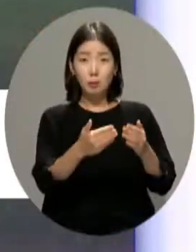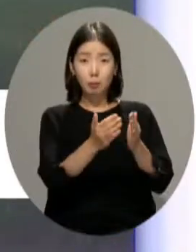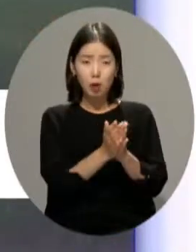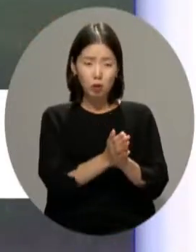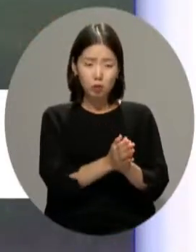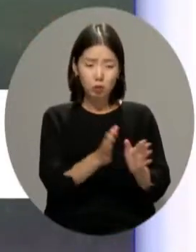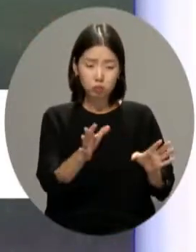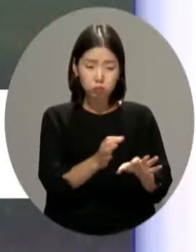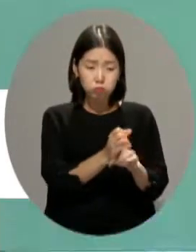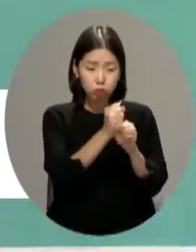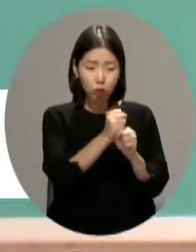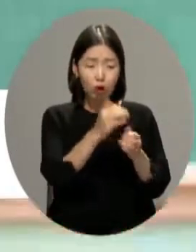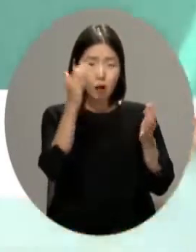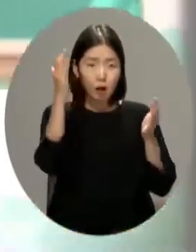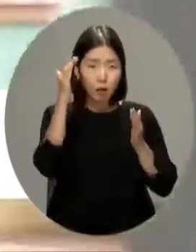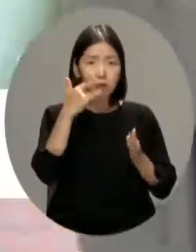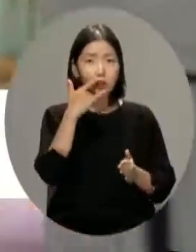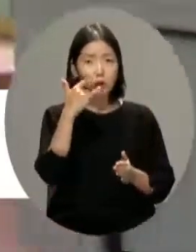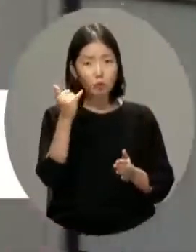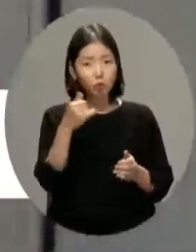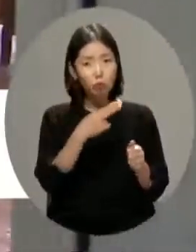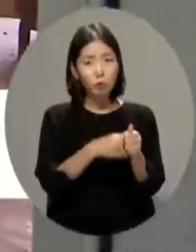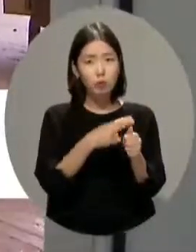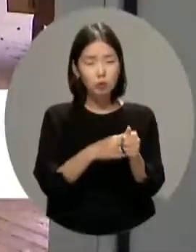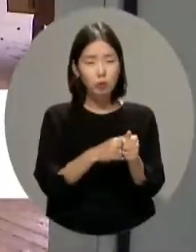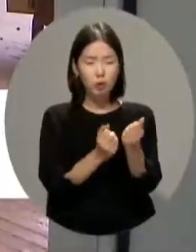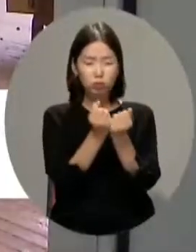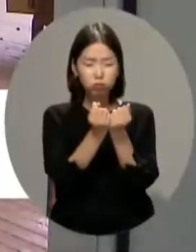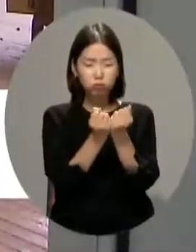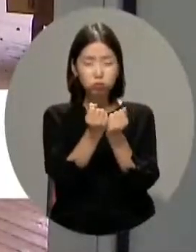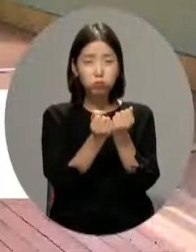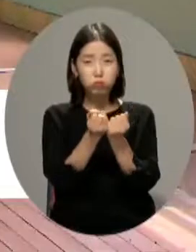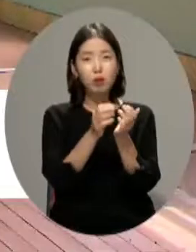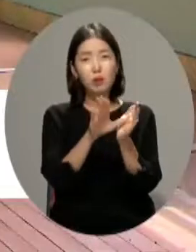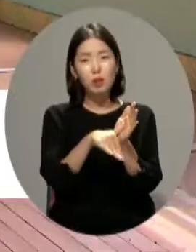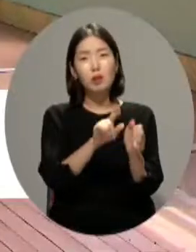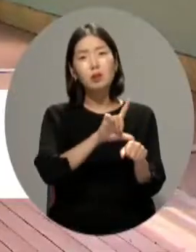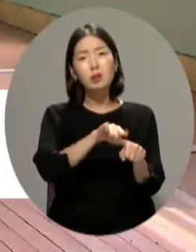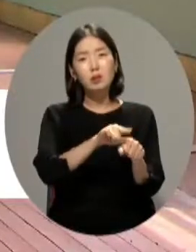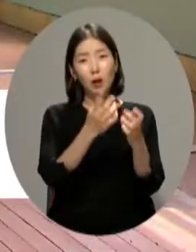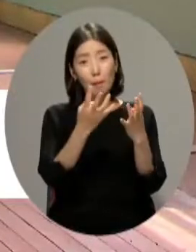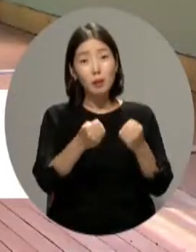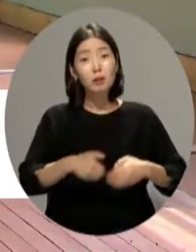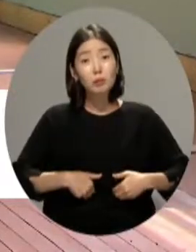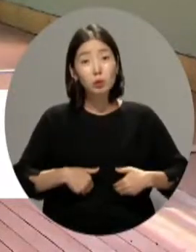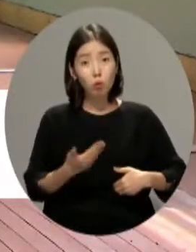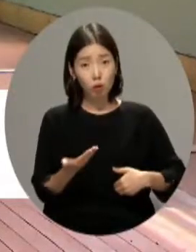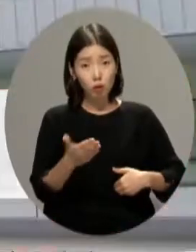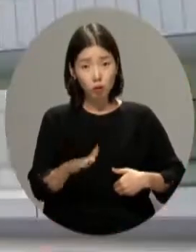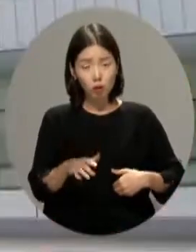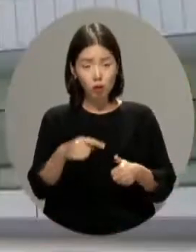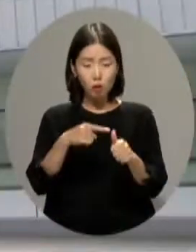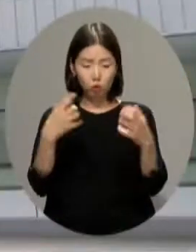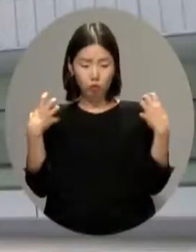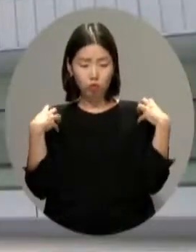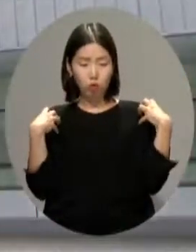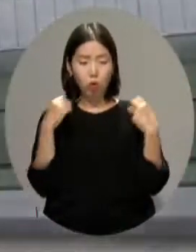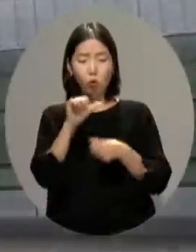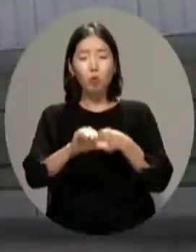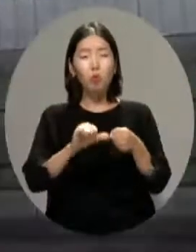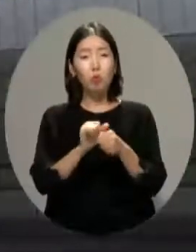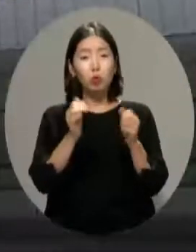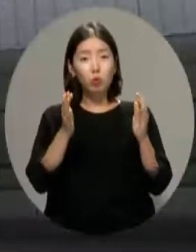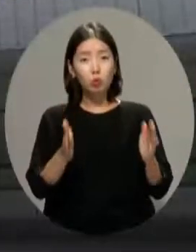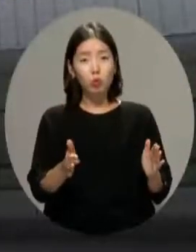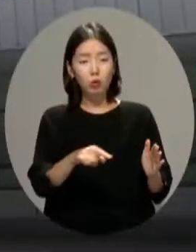대상을 추리고 학생과 학부모, 교사 등을 설득하는 데 적지 않은 시간이 필요했지만 도교육청이 지난 5년